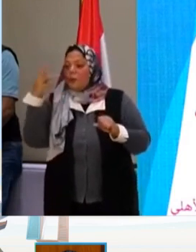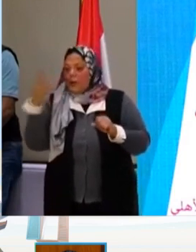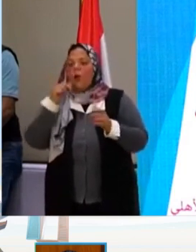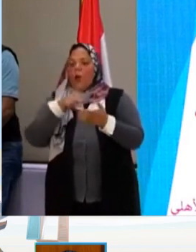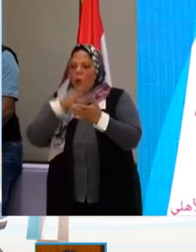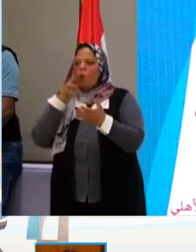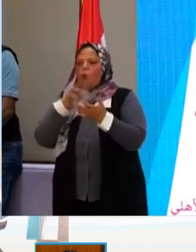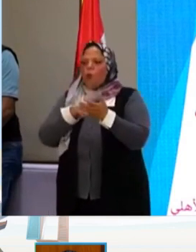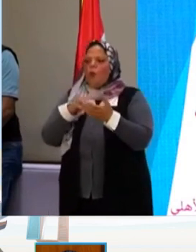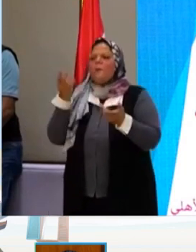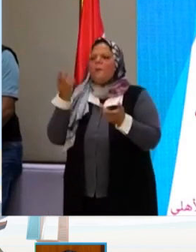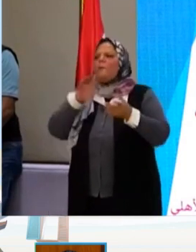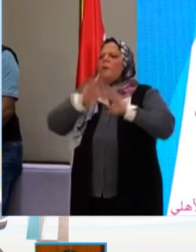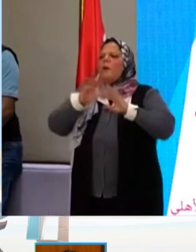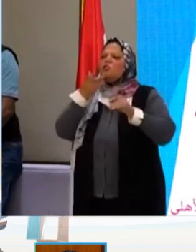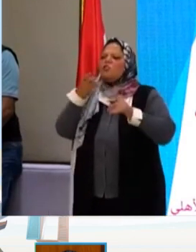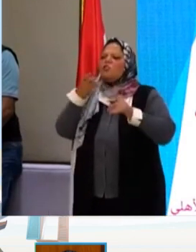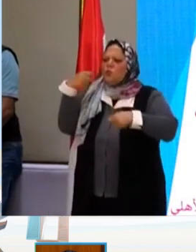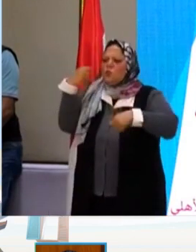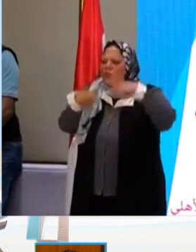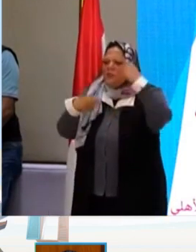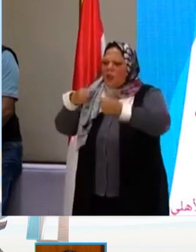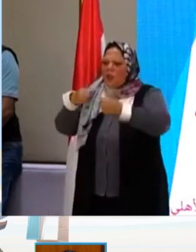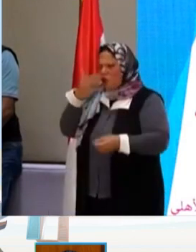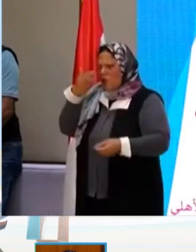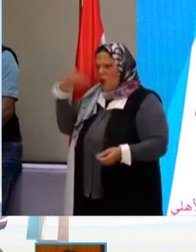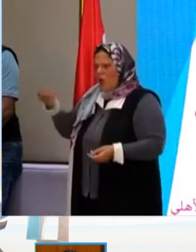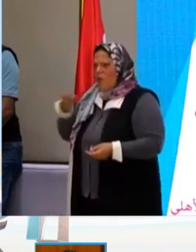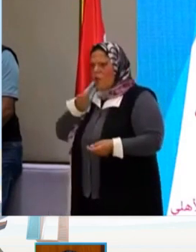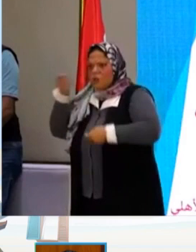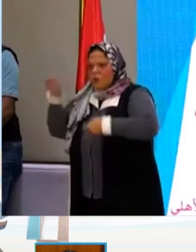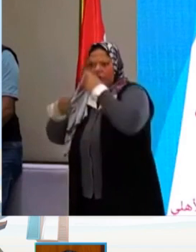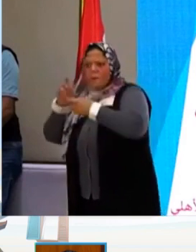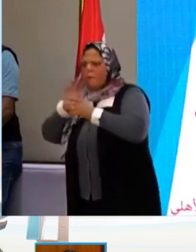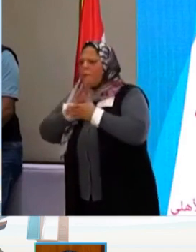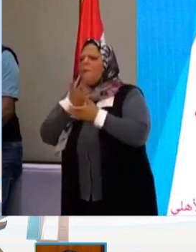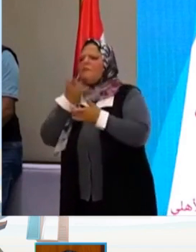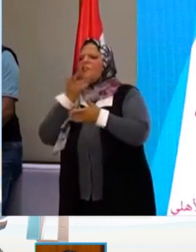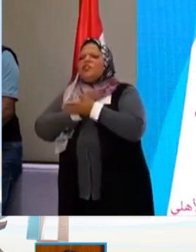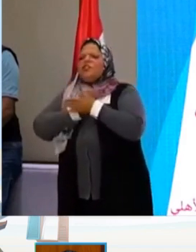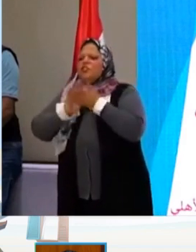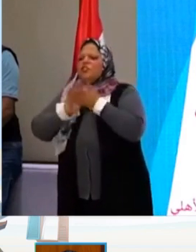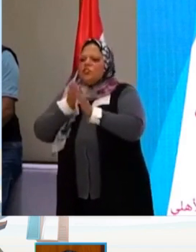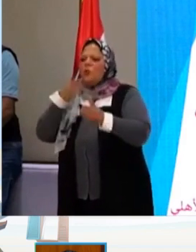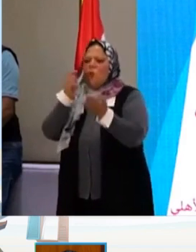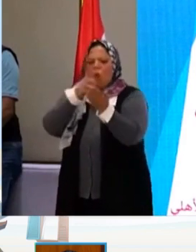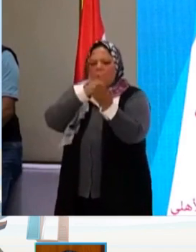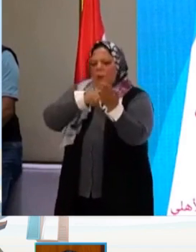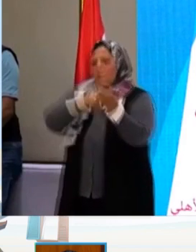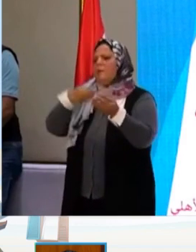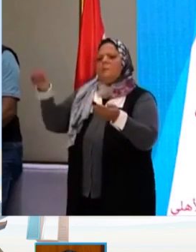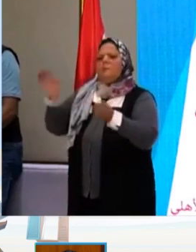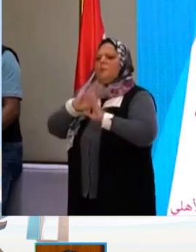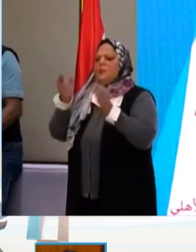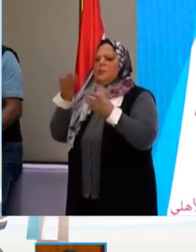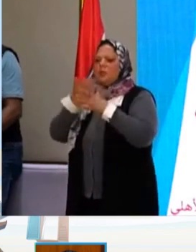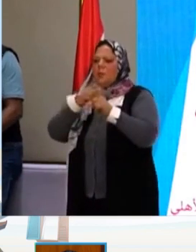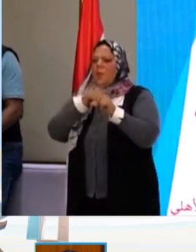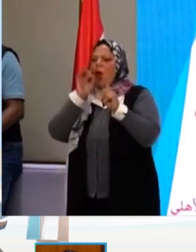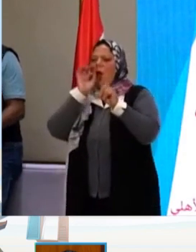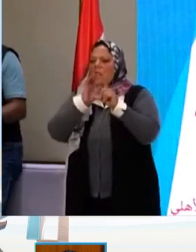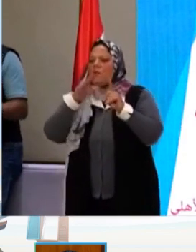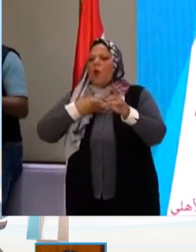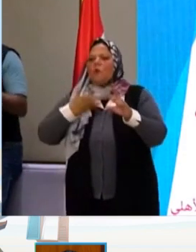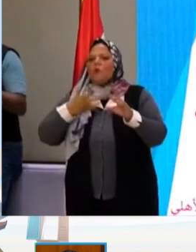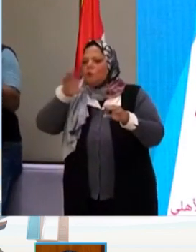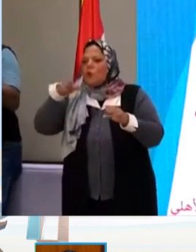في نظام جديد فبيحتاج طبعا بعض الوقت فيما يخص التاجيل والتدريب سواء للقائمين عليه او كذلك للجمعيات والتعامل